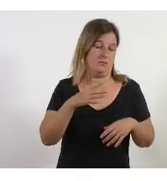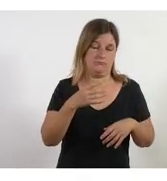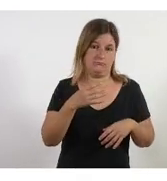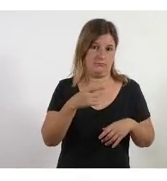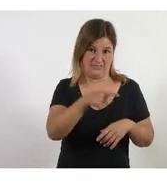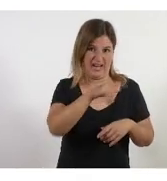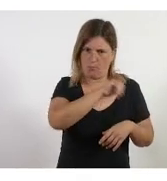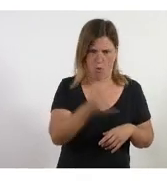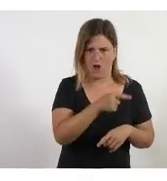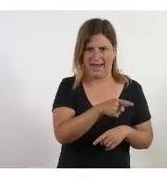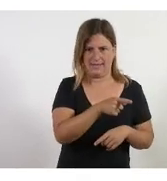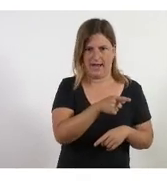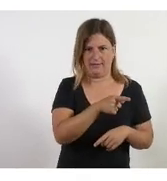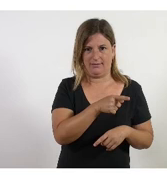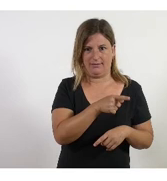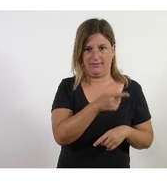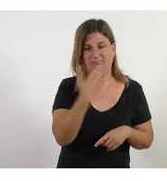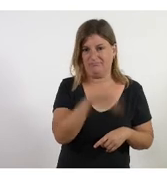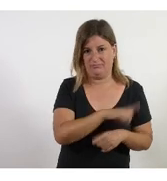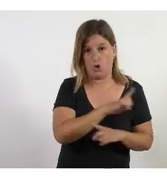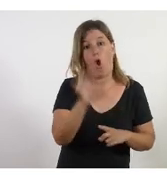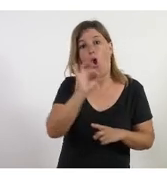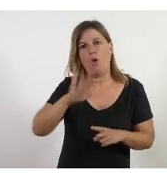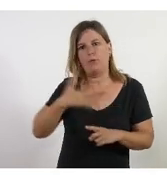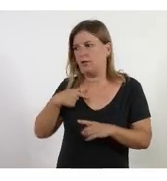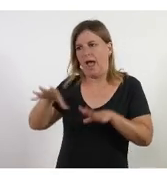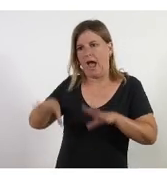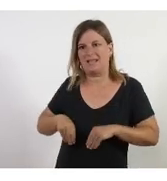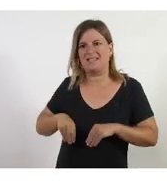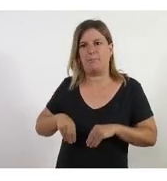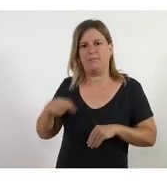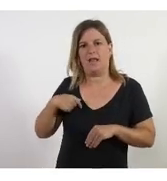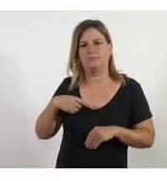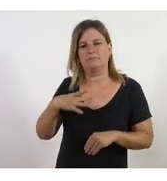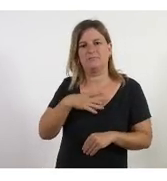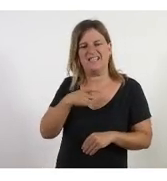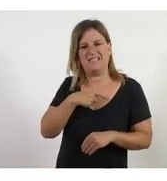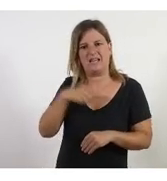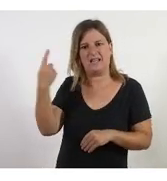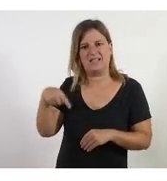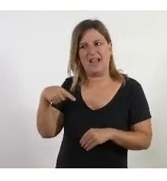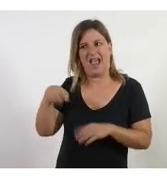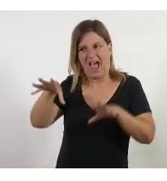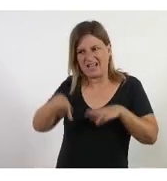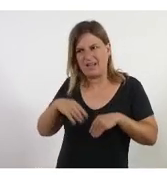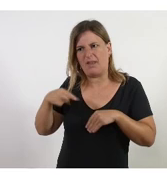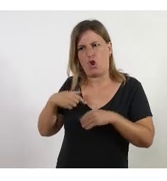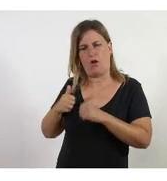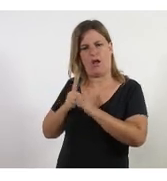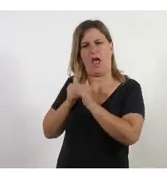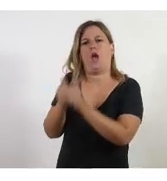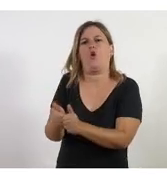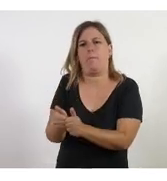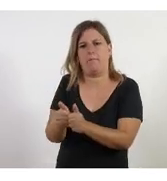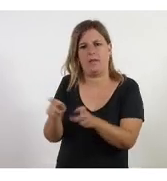acceptar-la. Acceptar-la i caminar amb ella com una companya en el nostre camí. I si l'acceptem, podem començar